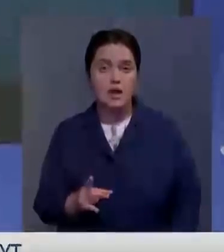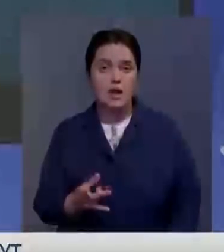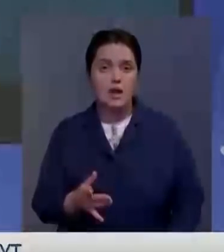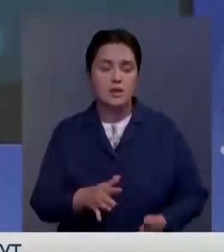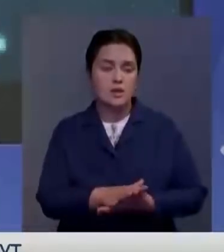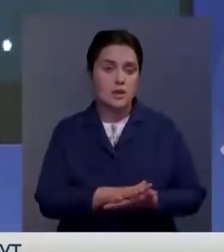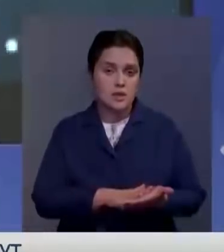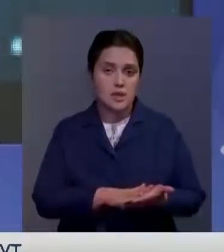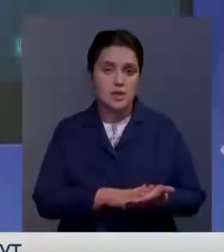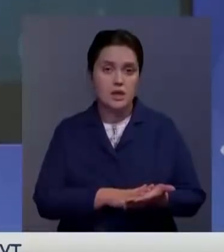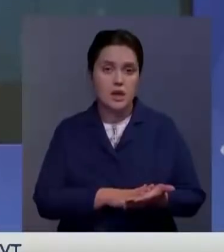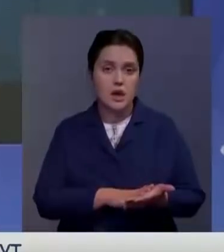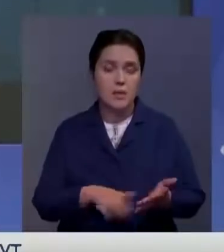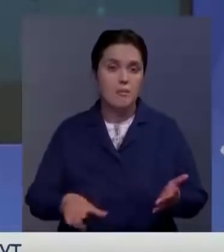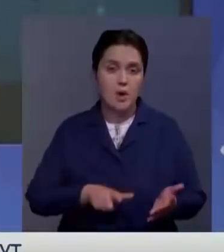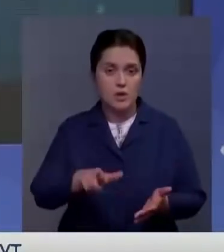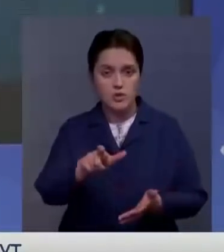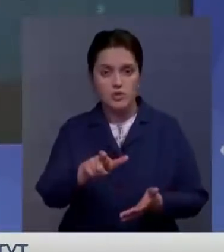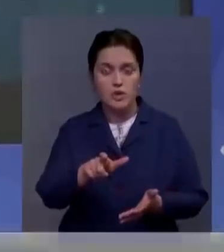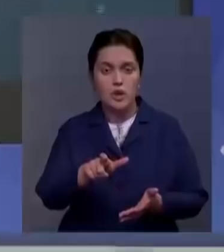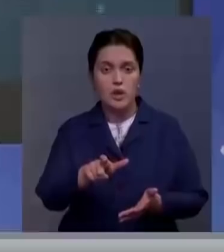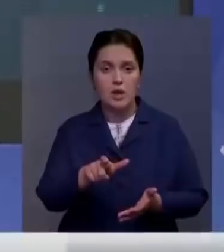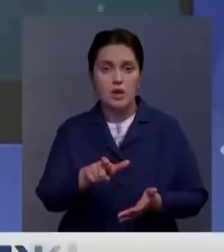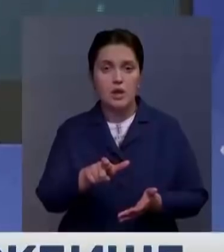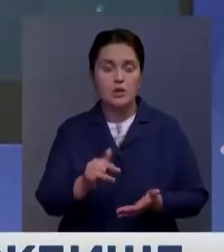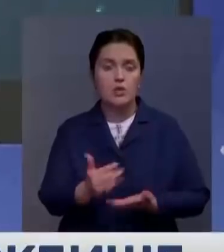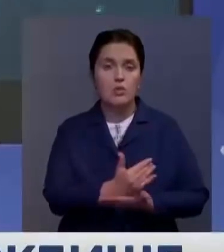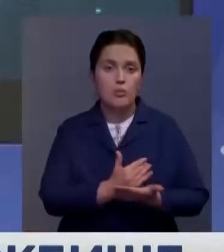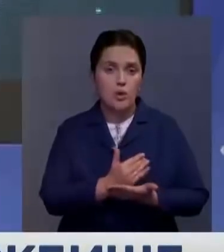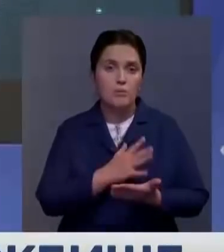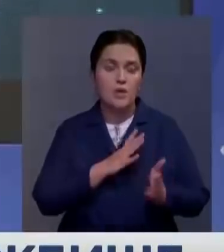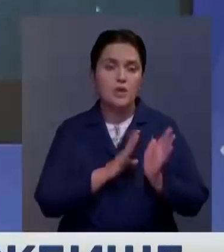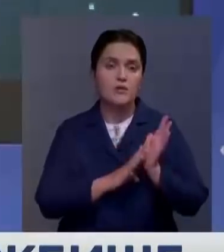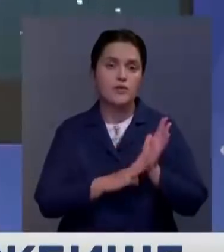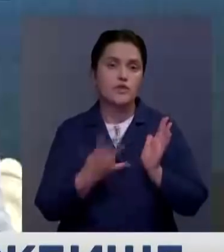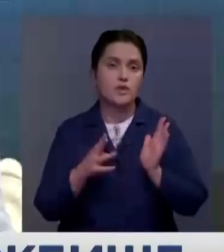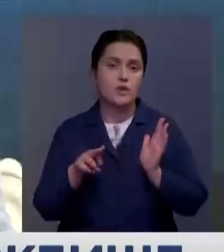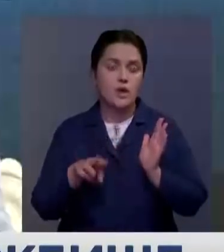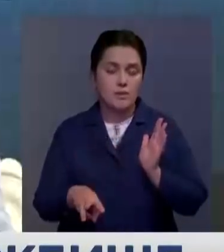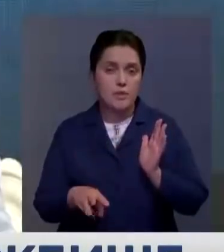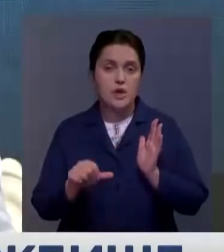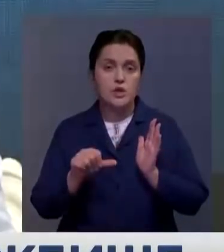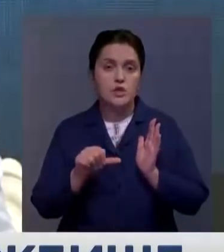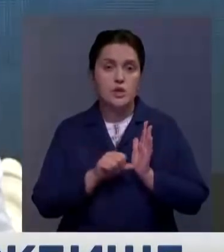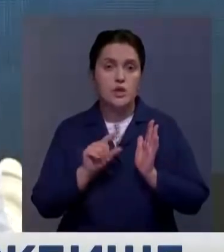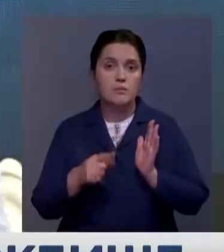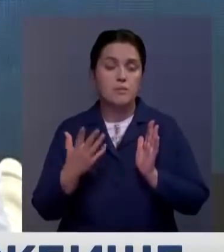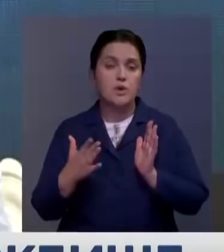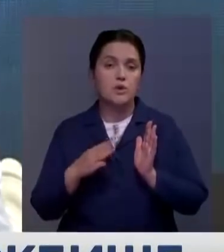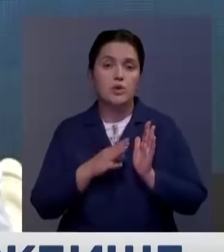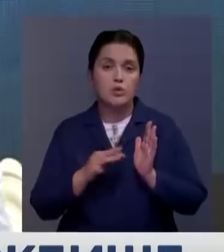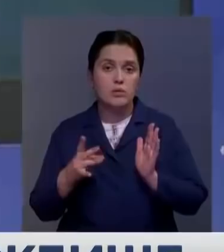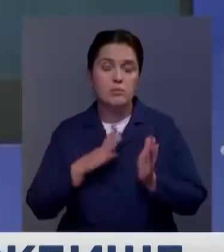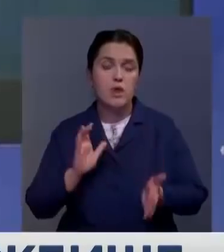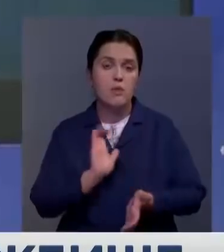Длительность маршрута составила исследование и уборки составила 94 километра. 6,5 тонн это был